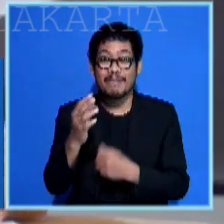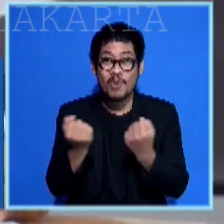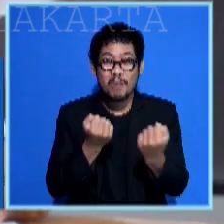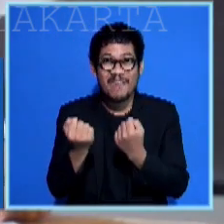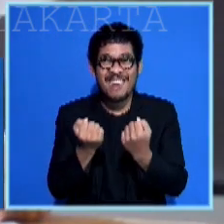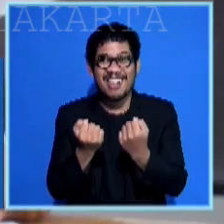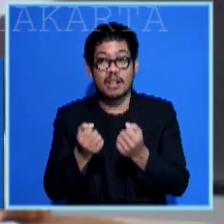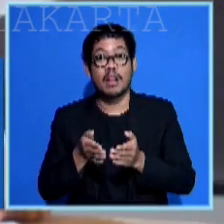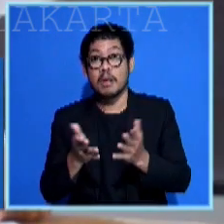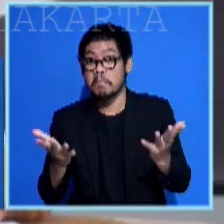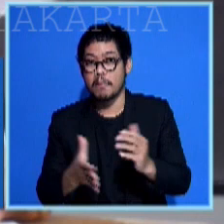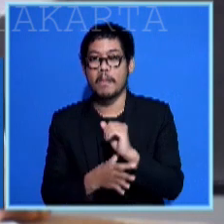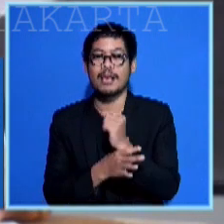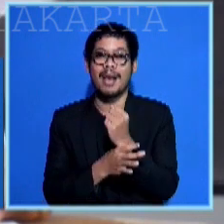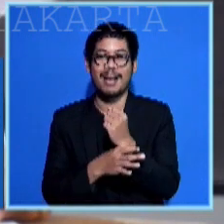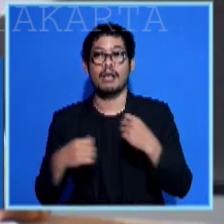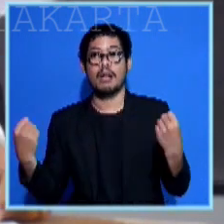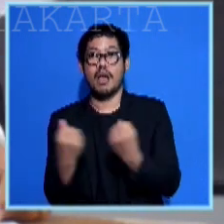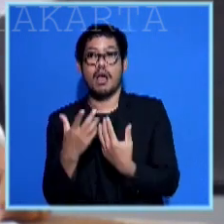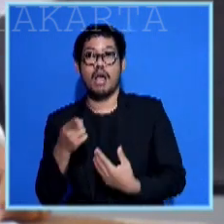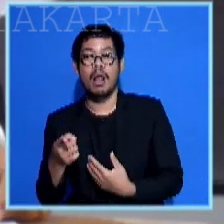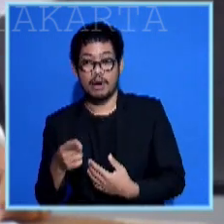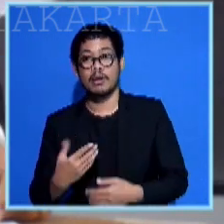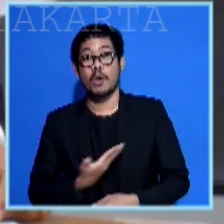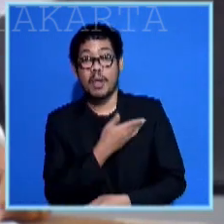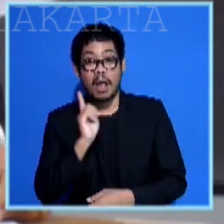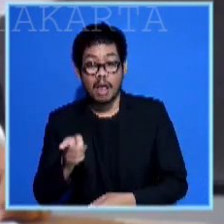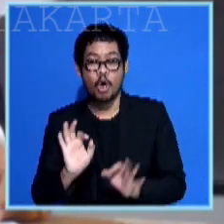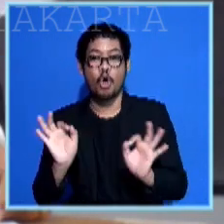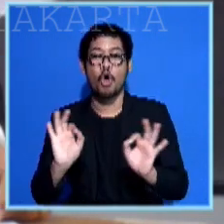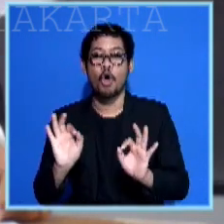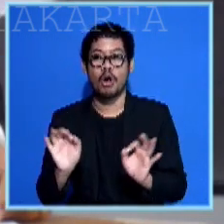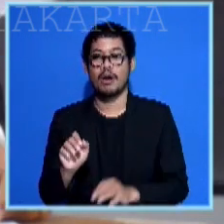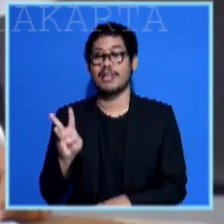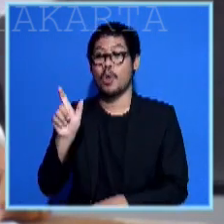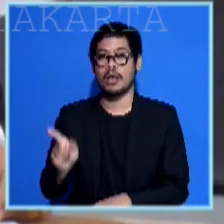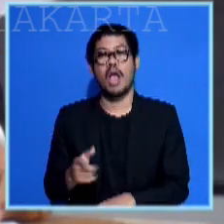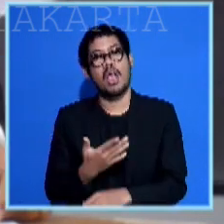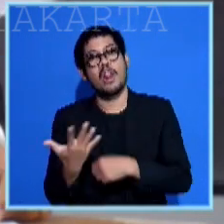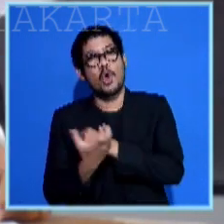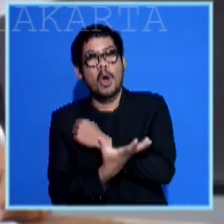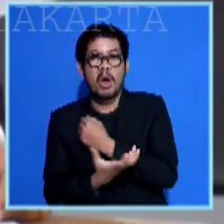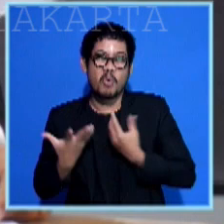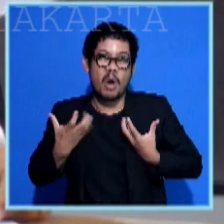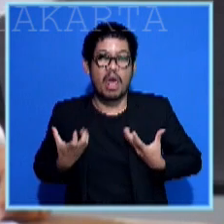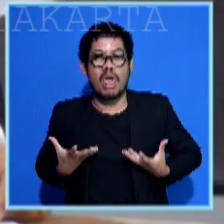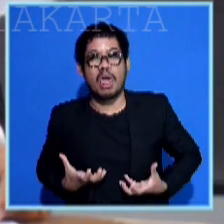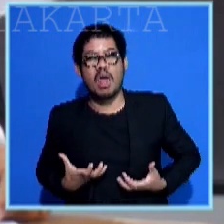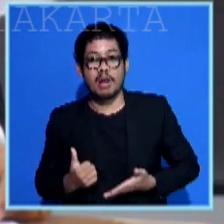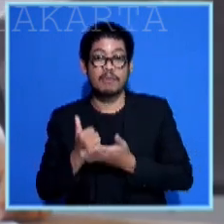Borobudur Magelang tidak ada korban jiwa dalam kecelakaan karambol tersebut Namun tiga orang mengalami luka-luka dan terpaksa dirawat di